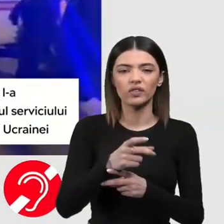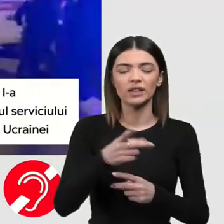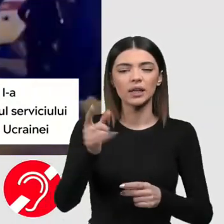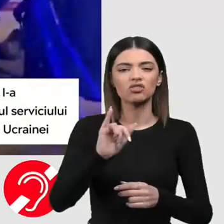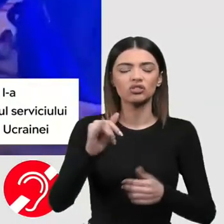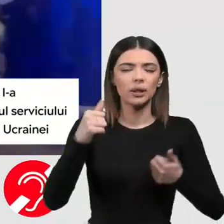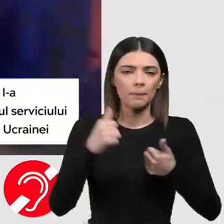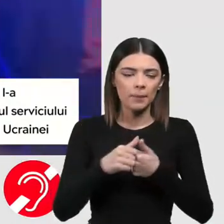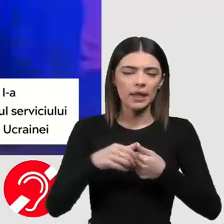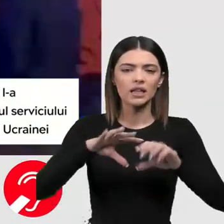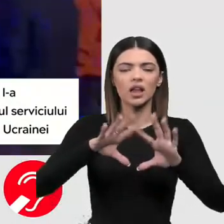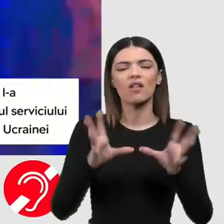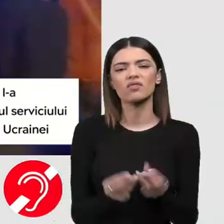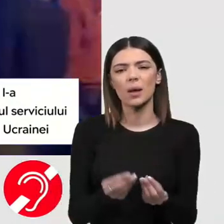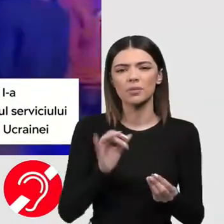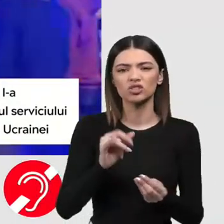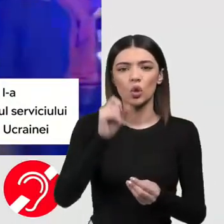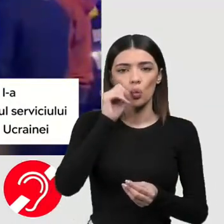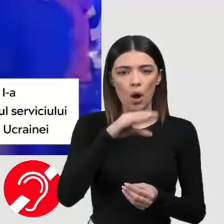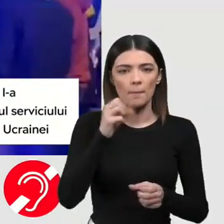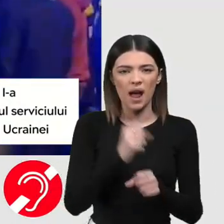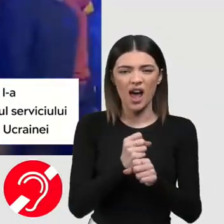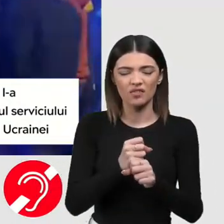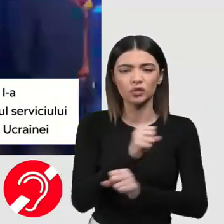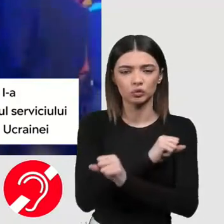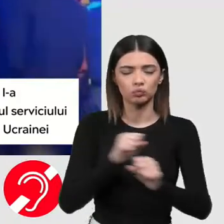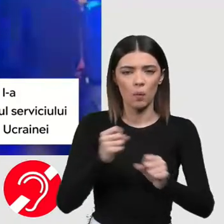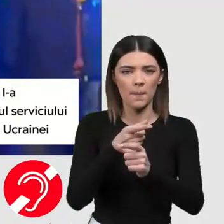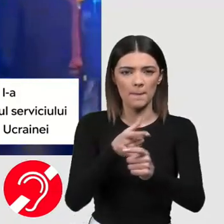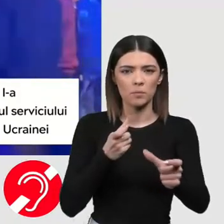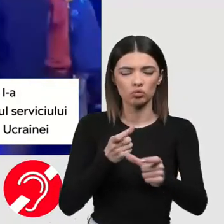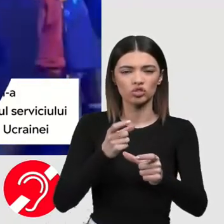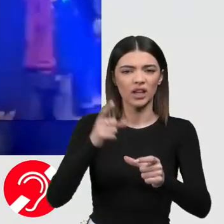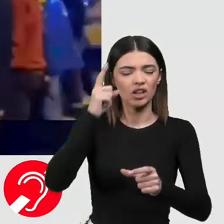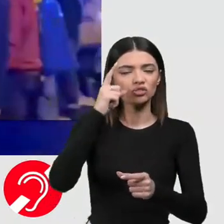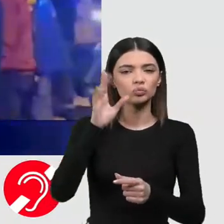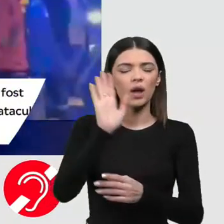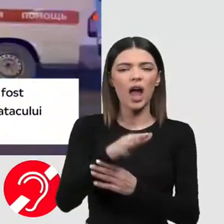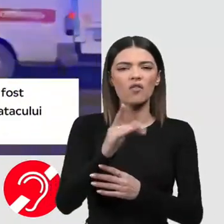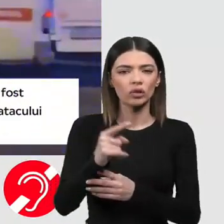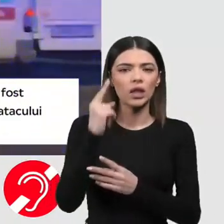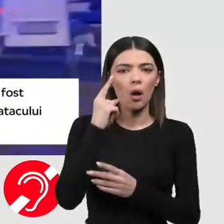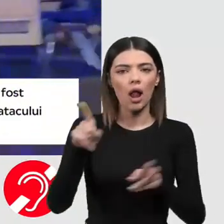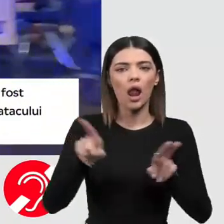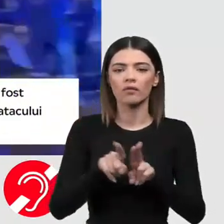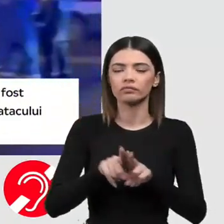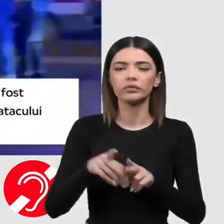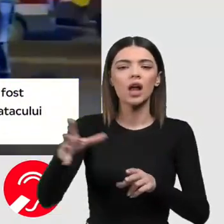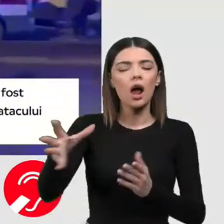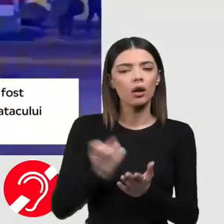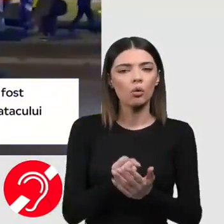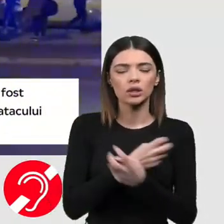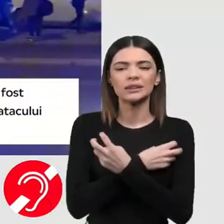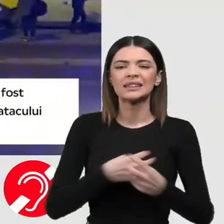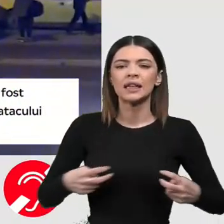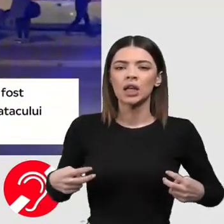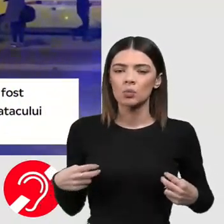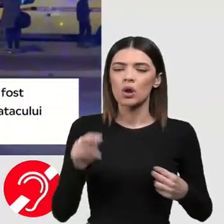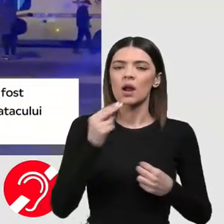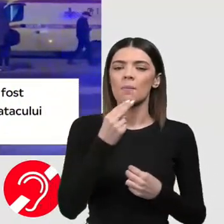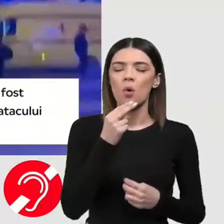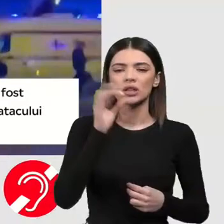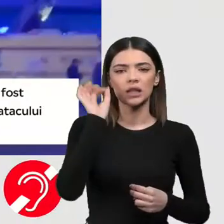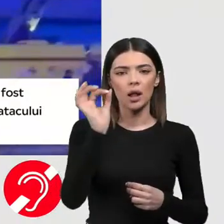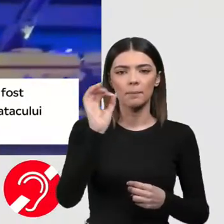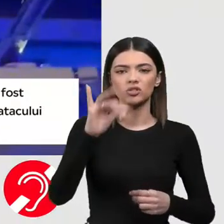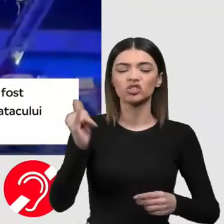rudele teroriștilor din Tajikistan au fost audiate de autoritățile de la Dushanbe.